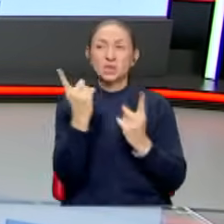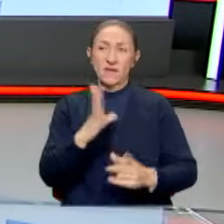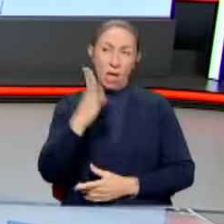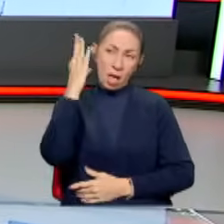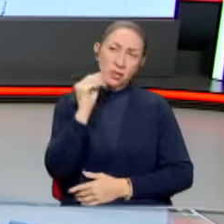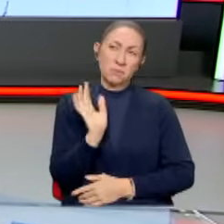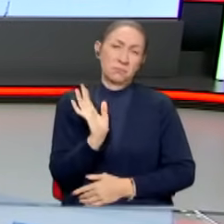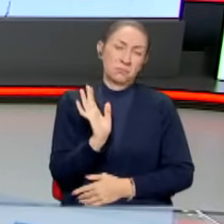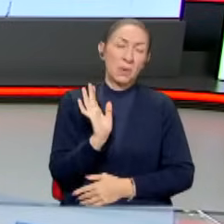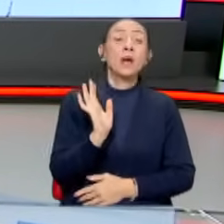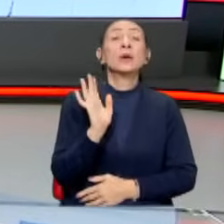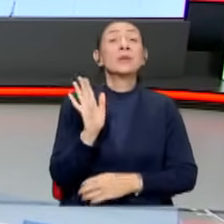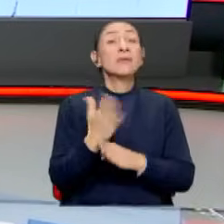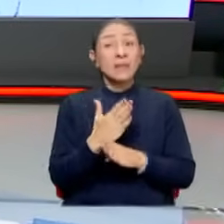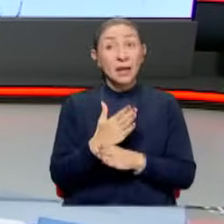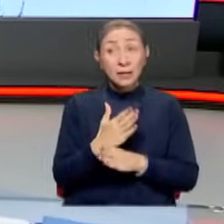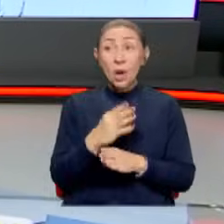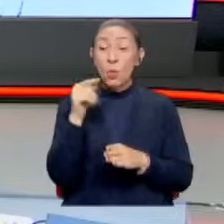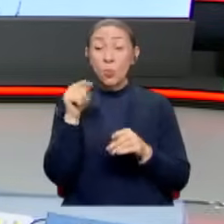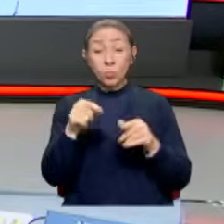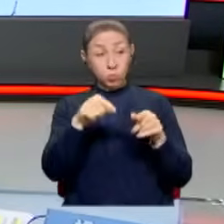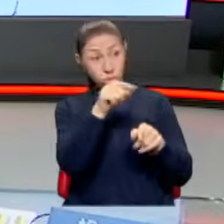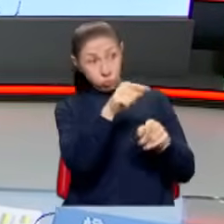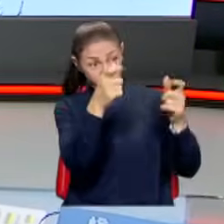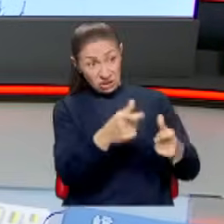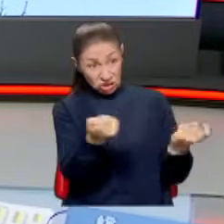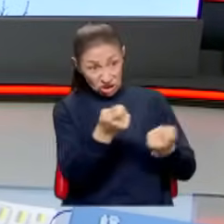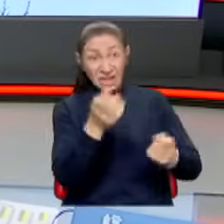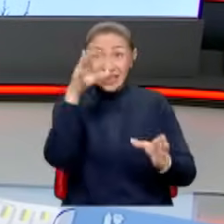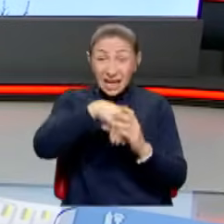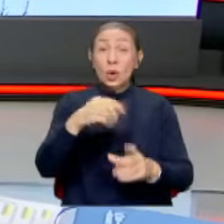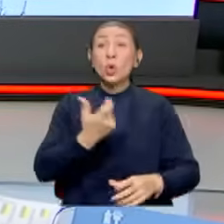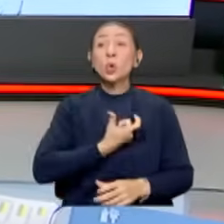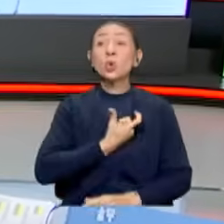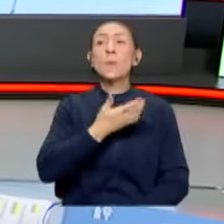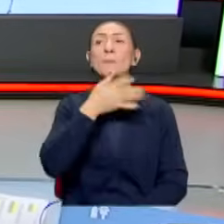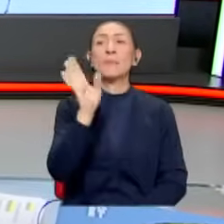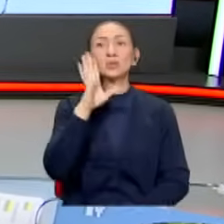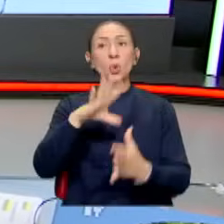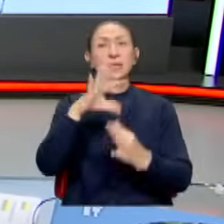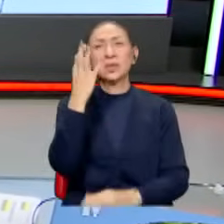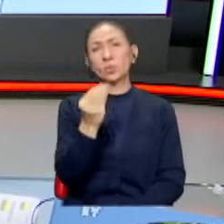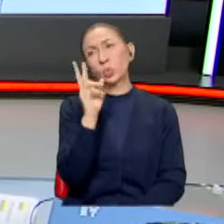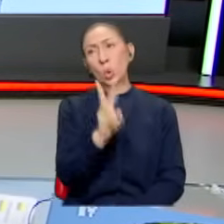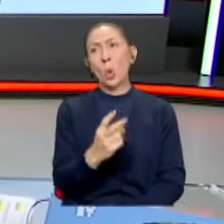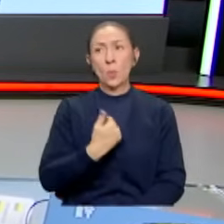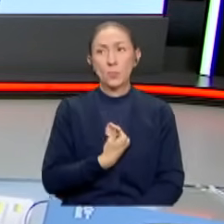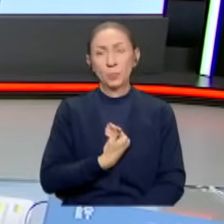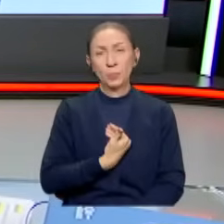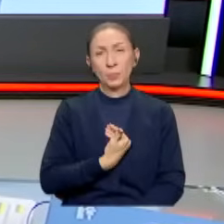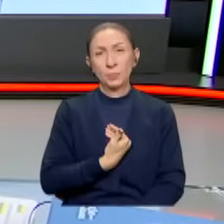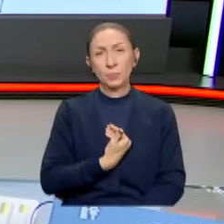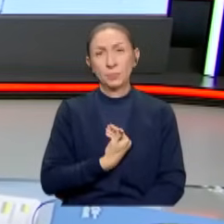kadarıyla Çünkü buralarda çalışanlar da dahil hukuku bilmeyen pek çok insan olduğunu da